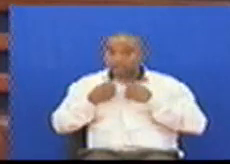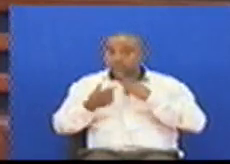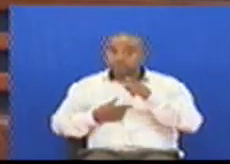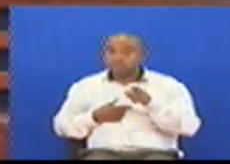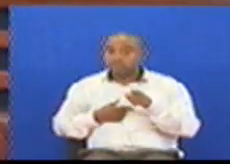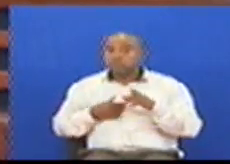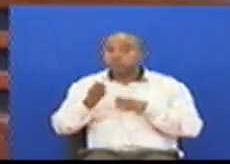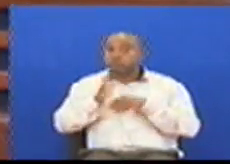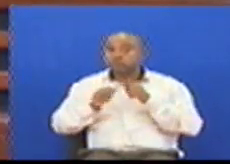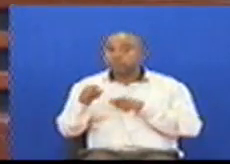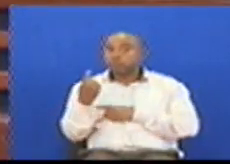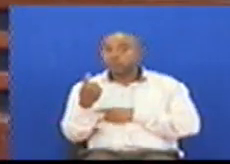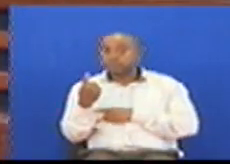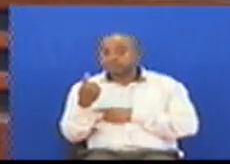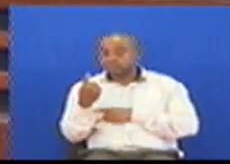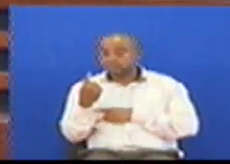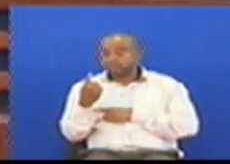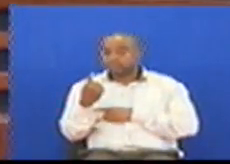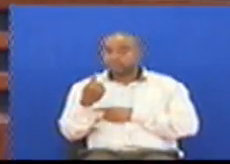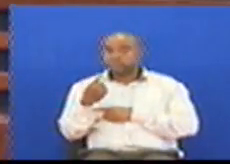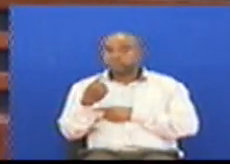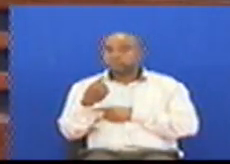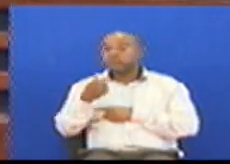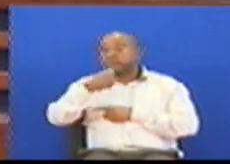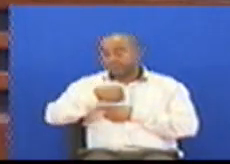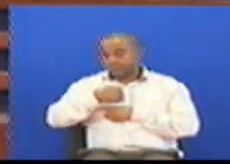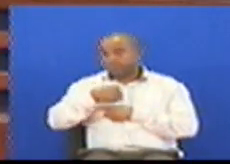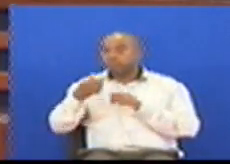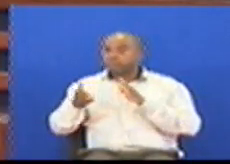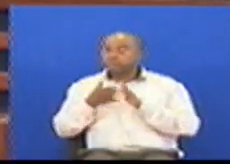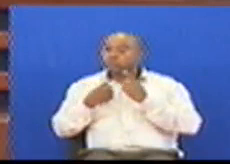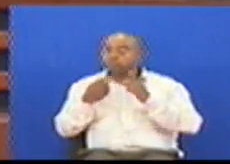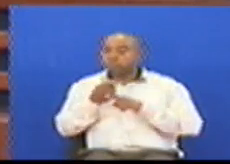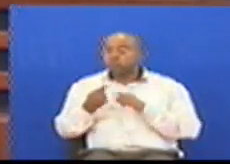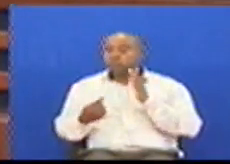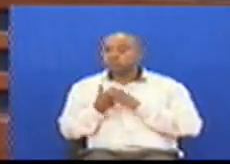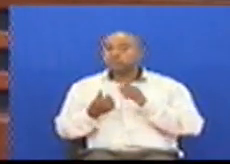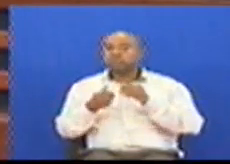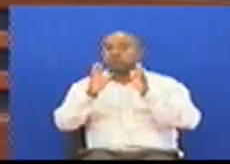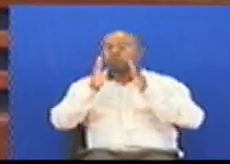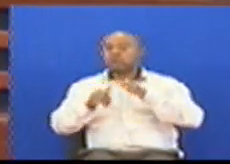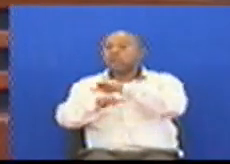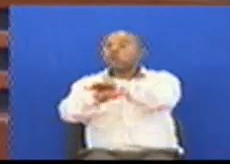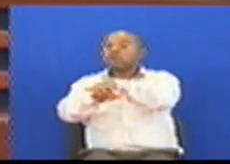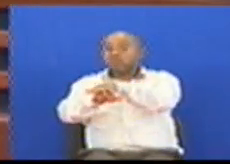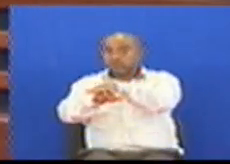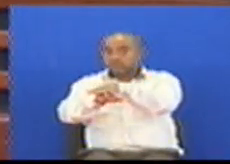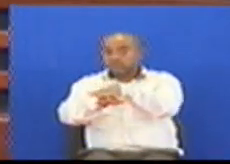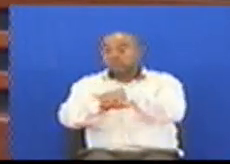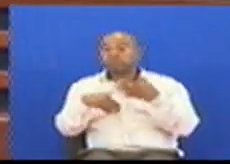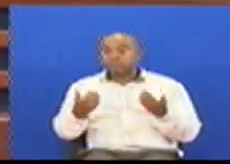la kwanza nianzie pale ambapo amemalizia mwenzangu Mkundi kutoka Ukelewe. Ni kweli